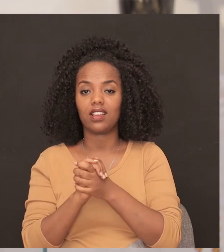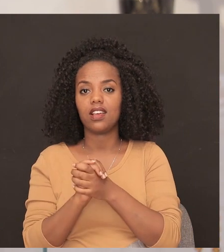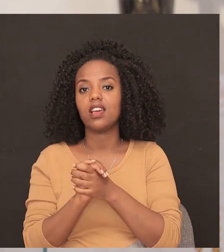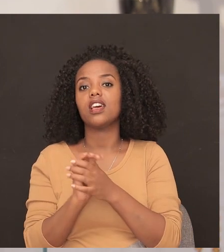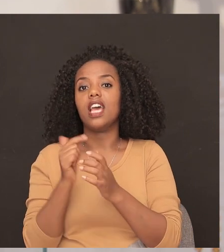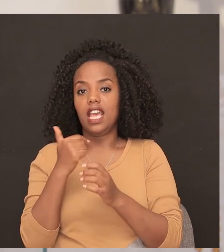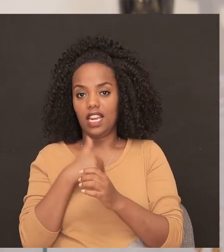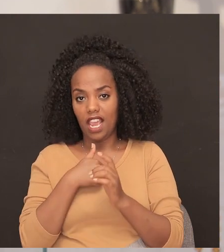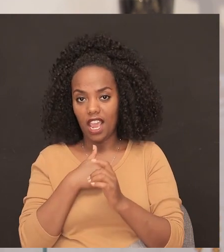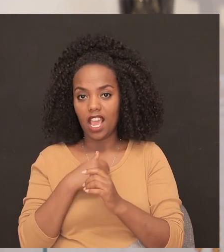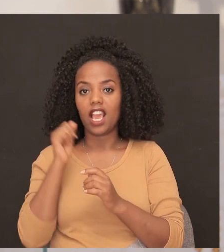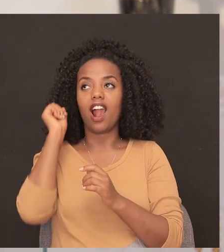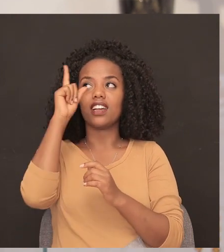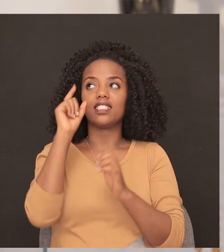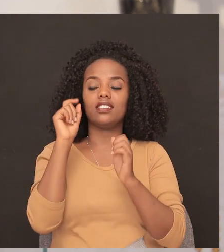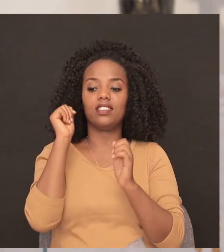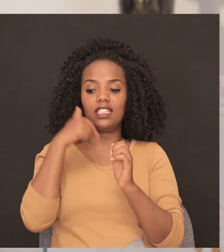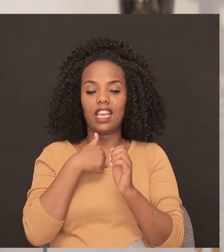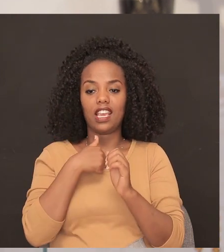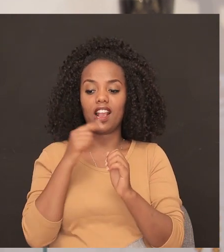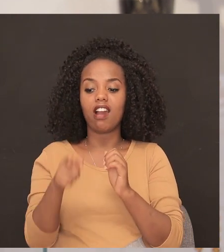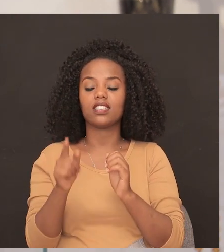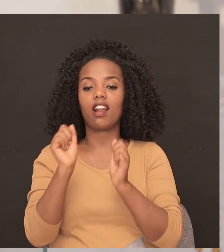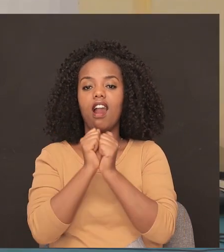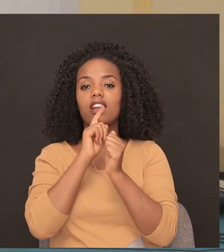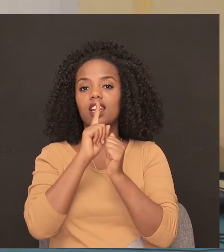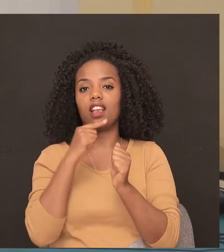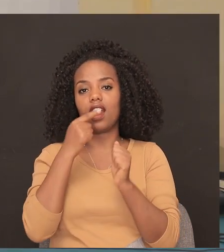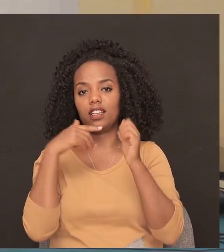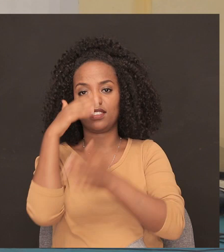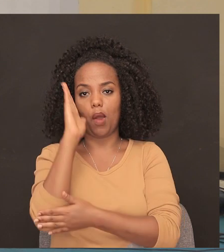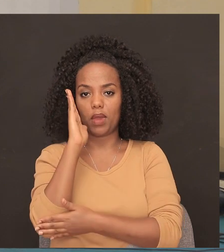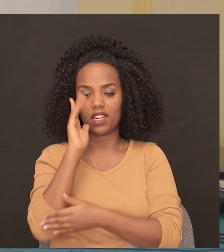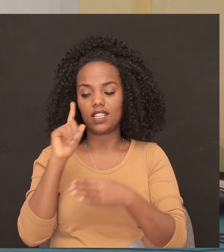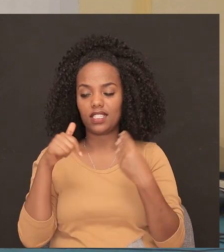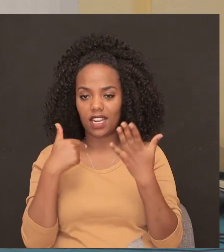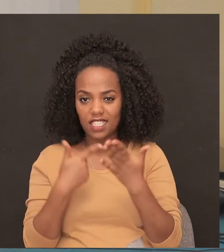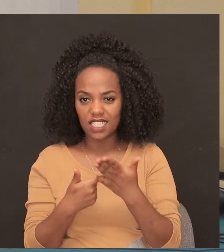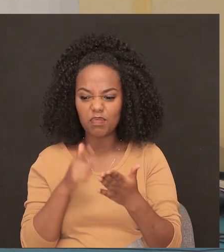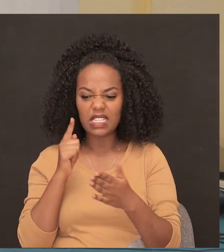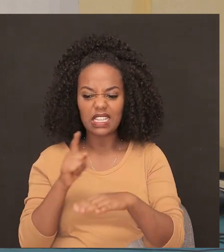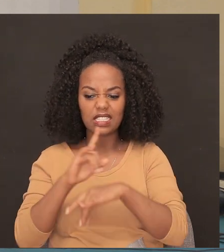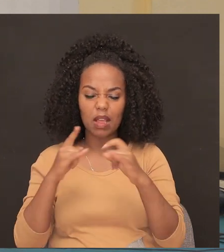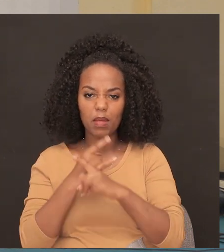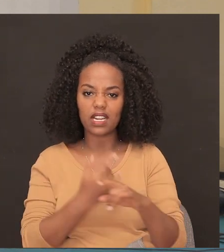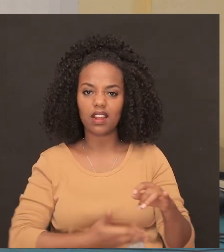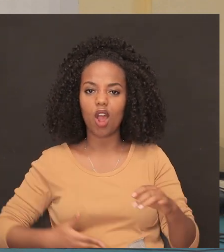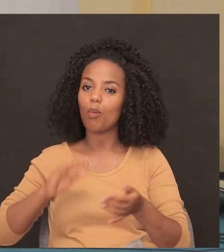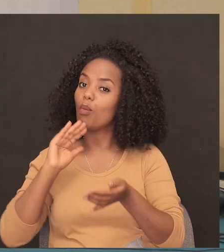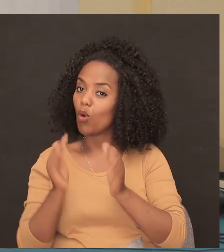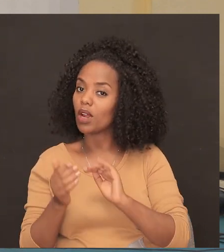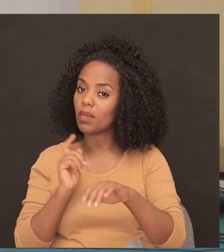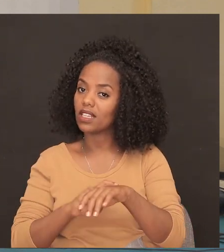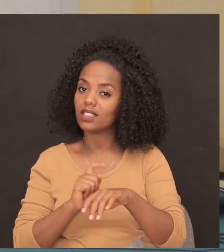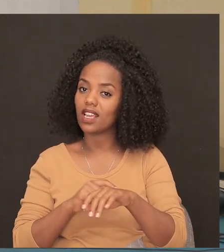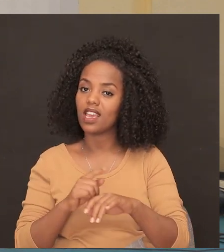እኔ ከአንተ ጋር ነኝ የሚል ቃል። ስለዚህ በዚያ ዘመን በዛ ረሃብ በሆነበት ዘመን